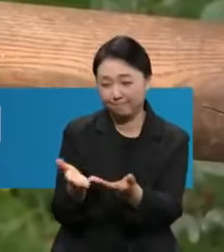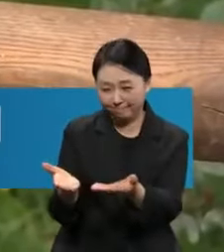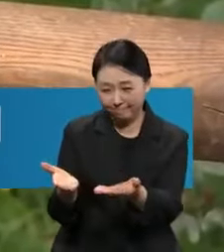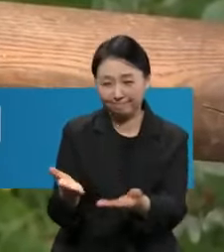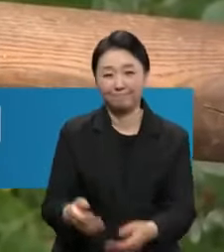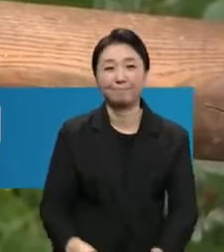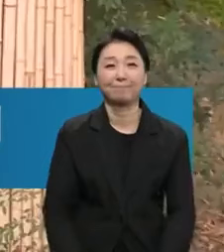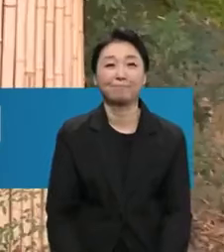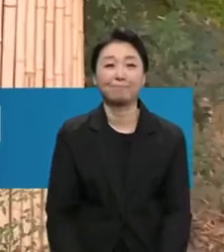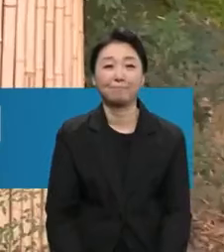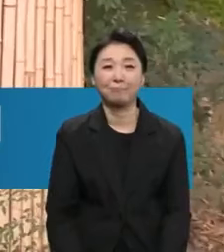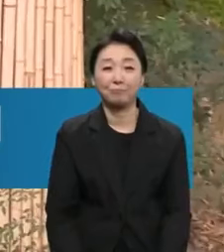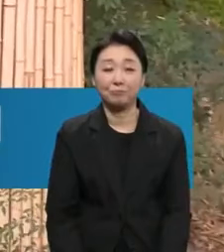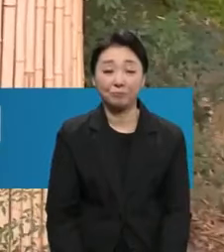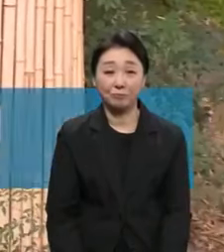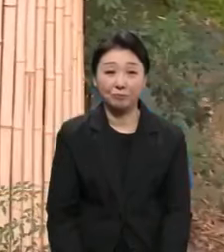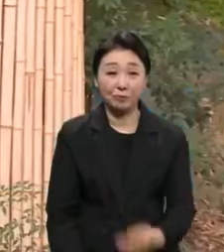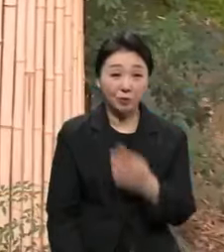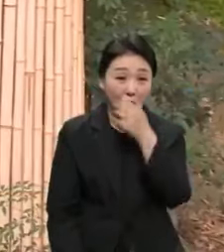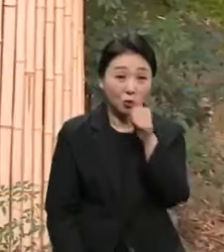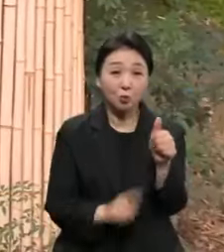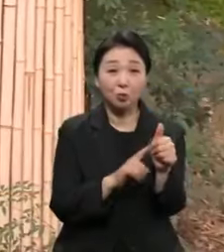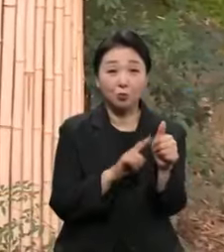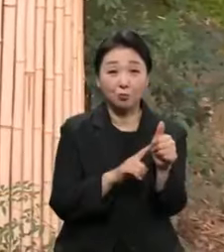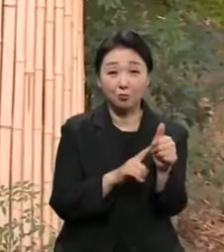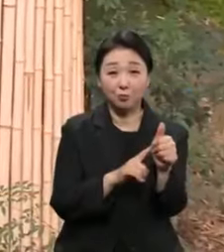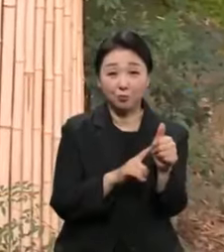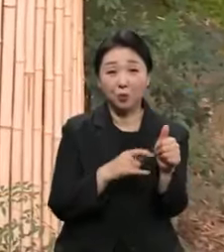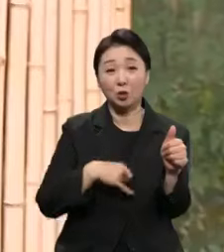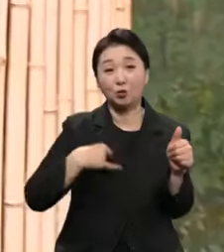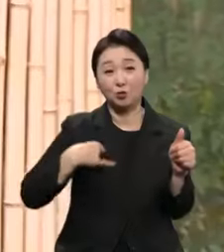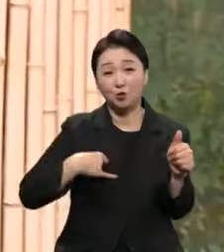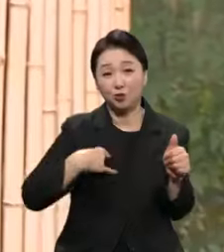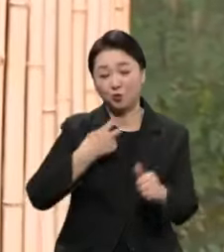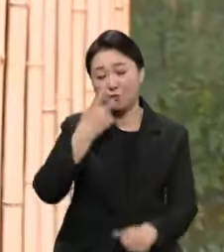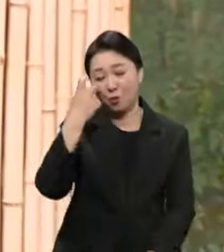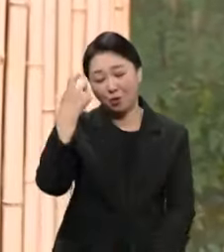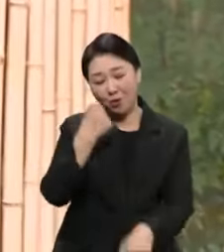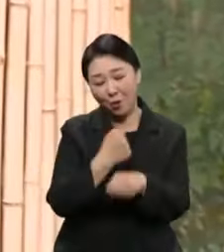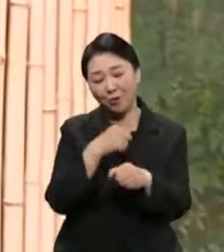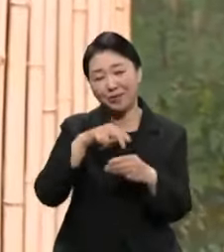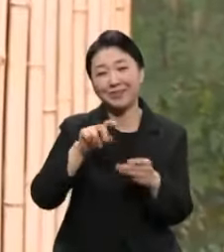있었습니다 바우는 앞으로 중국 자이언트 판다 보전 연구센터에서